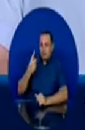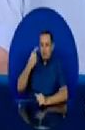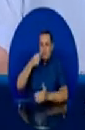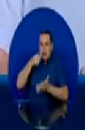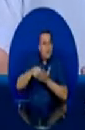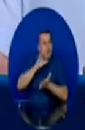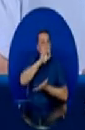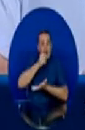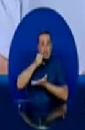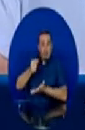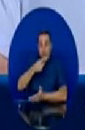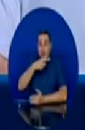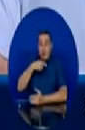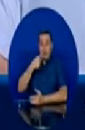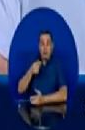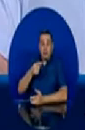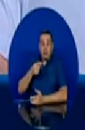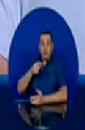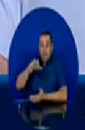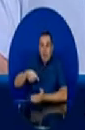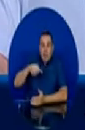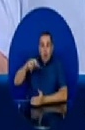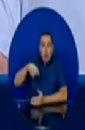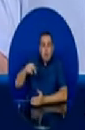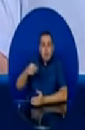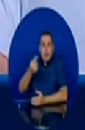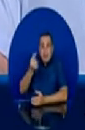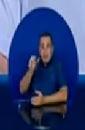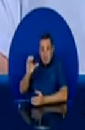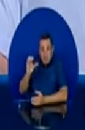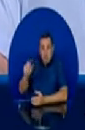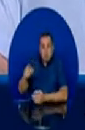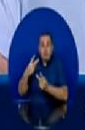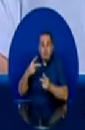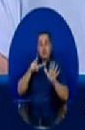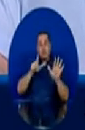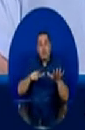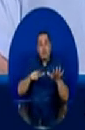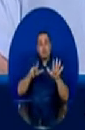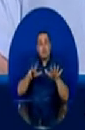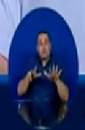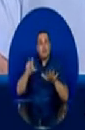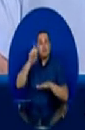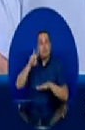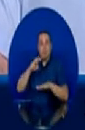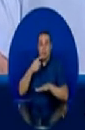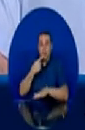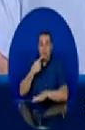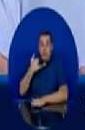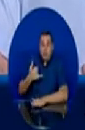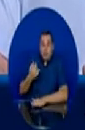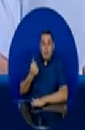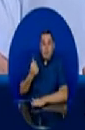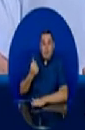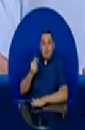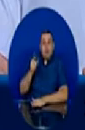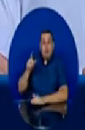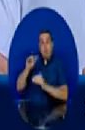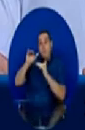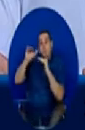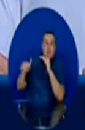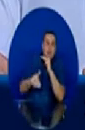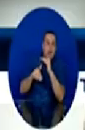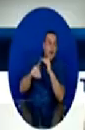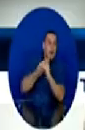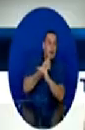להשקעות אמר שלכרות ביטקוין אחד עולה 7,000-8,000 דולר. זאת אומרת, היום המחיר כרגע הוא מתחת למחיר